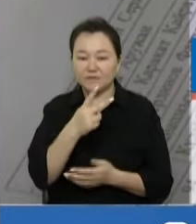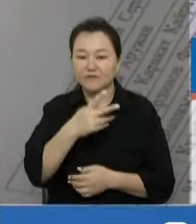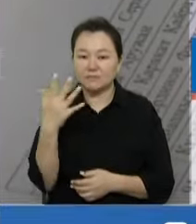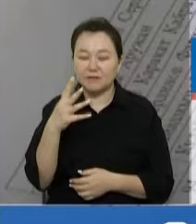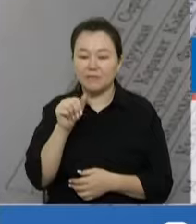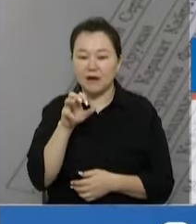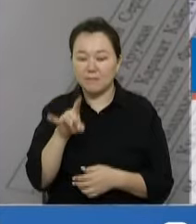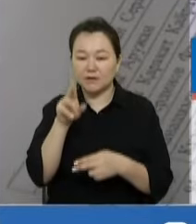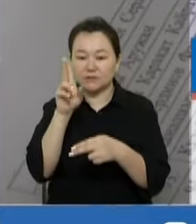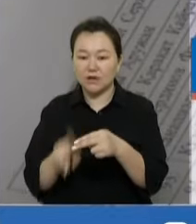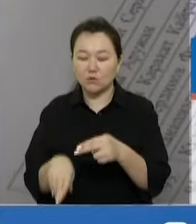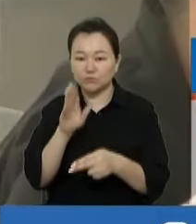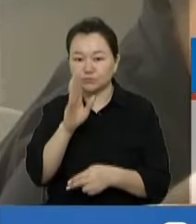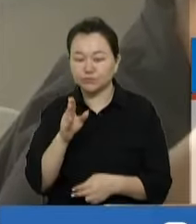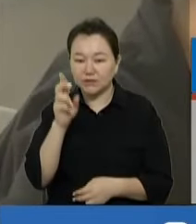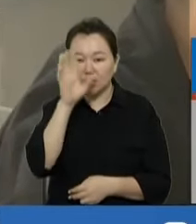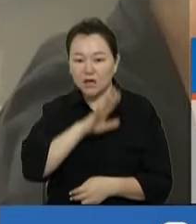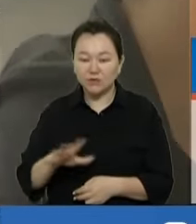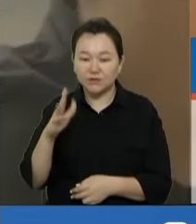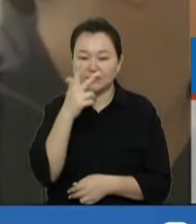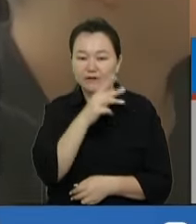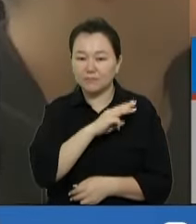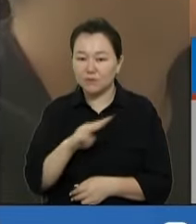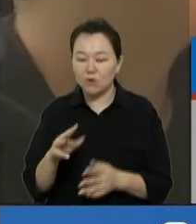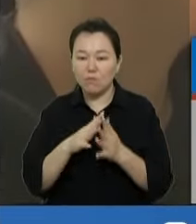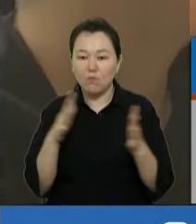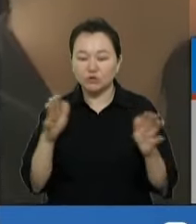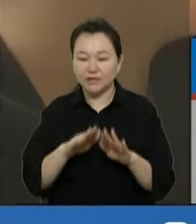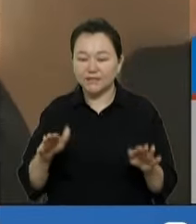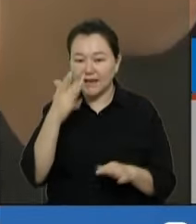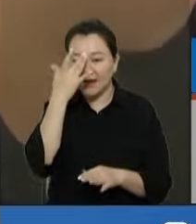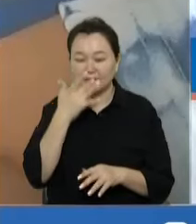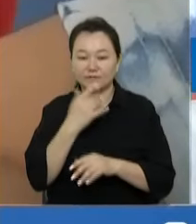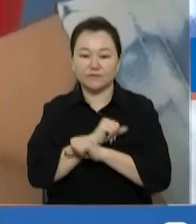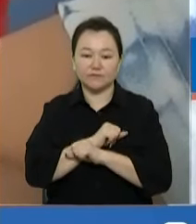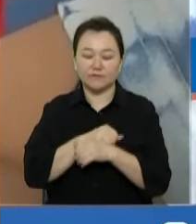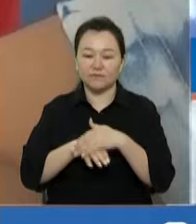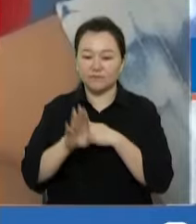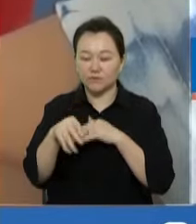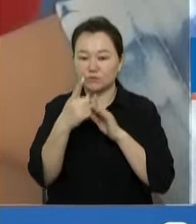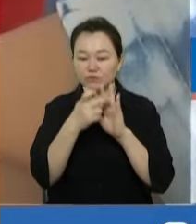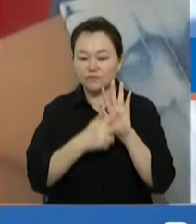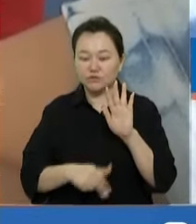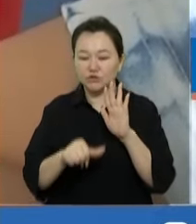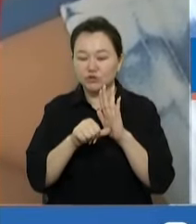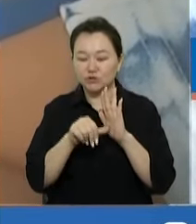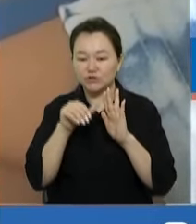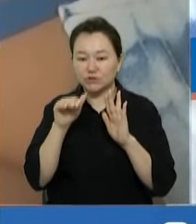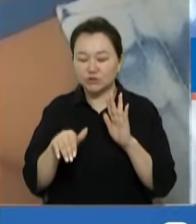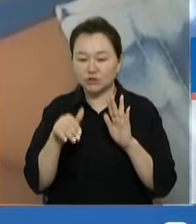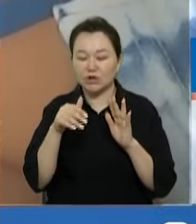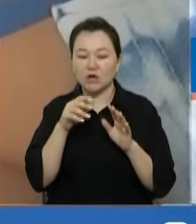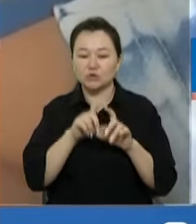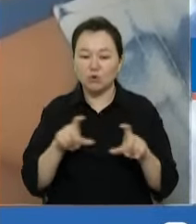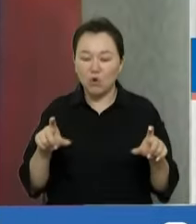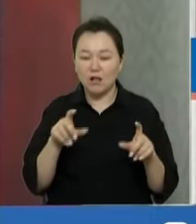25 мамырда аяқталады. Ел бойынша 3 миллионнан аса оқушы жазғы демалысқа шықса, 186 мыңы алтын ұя